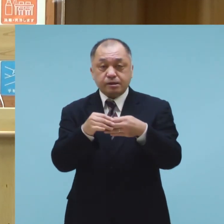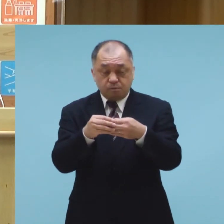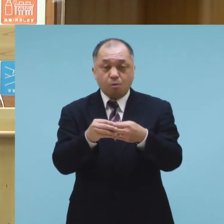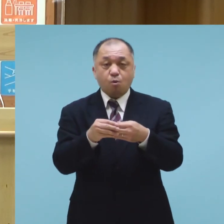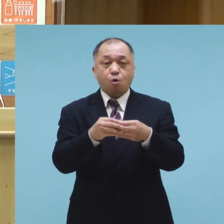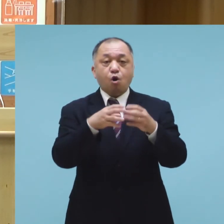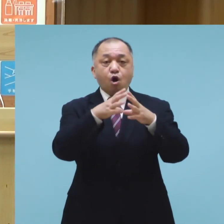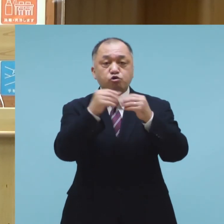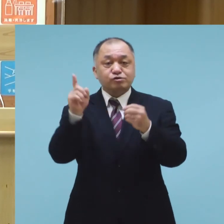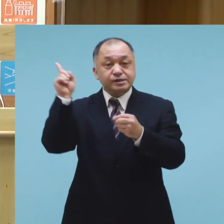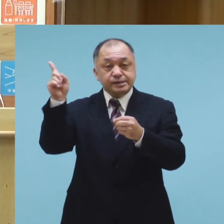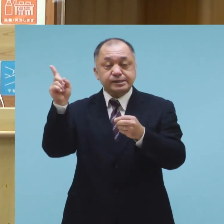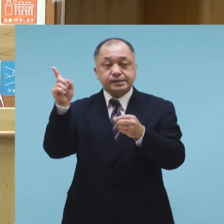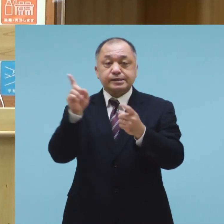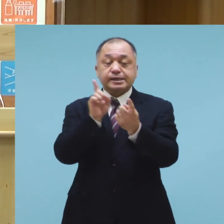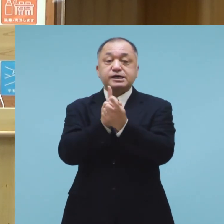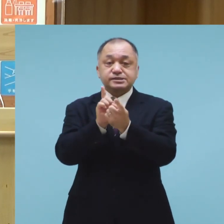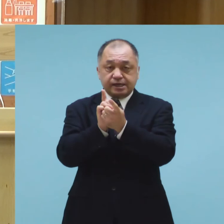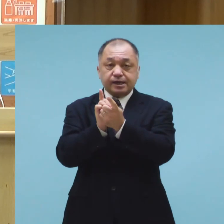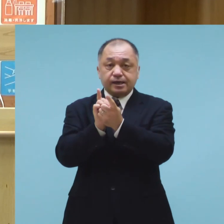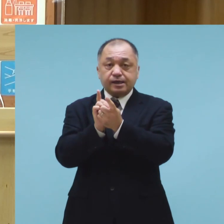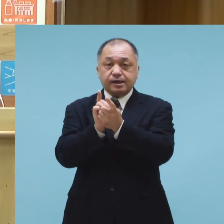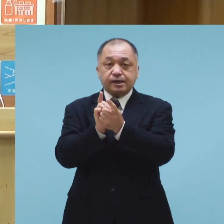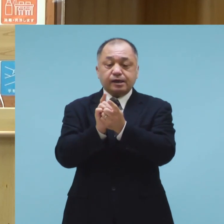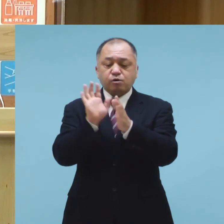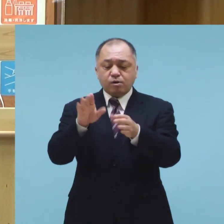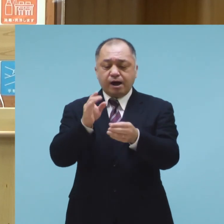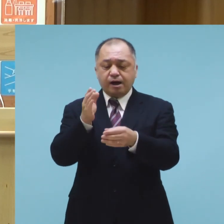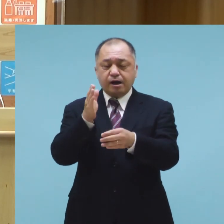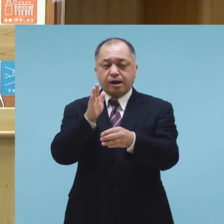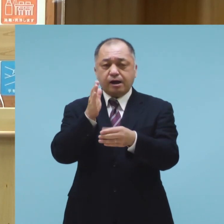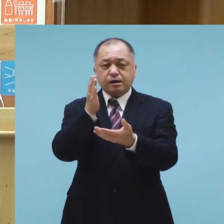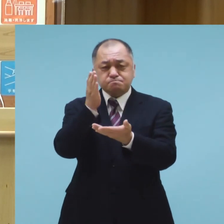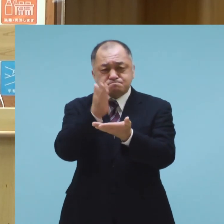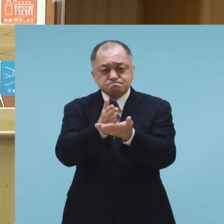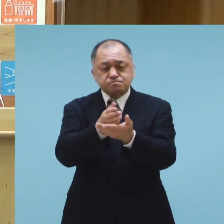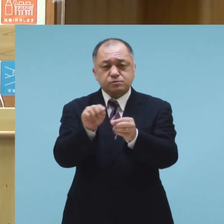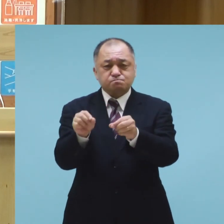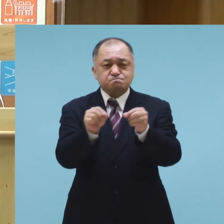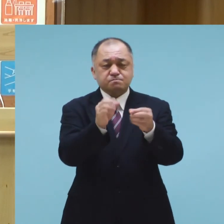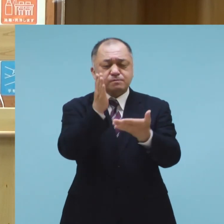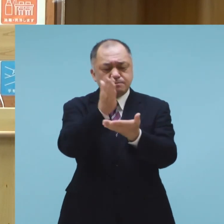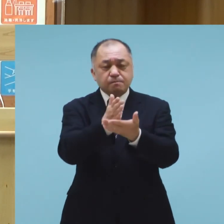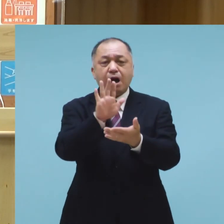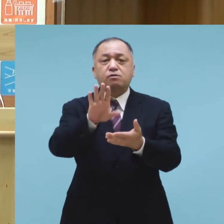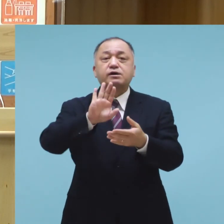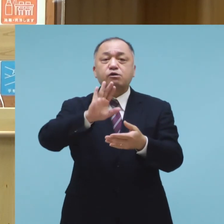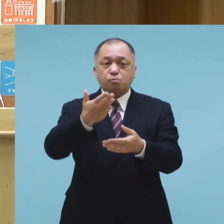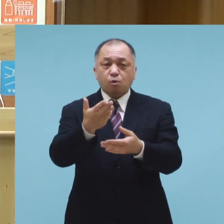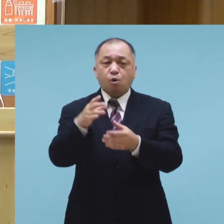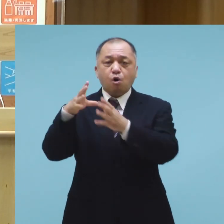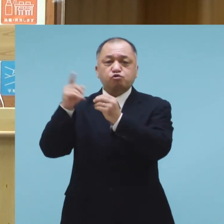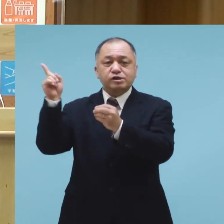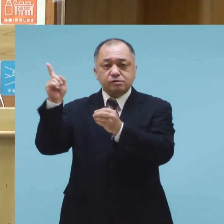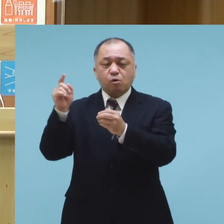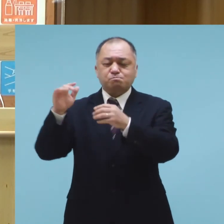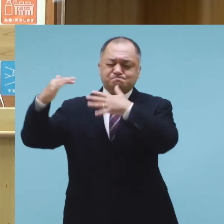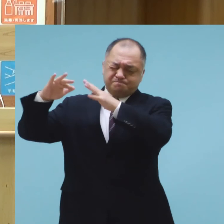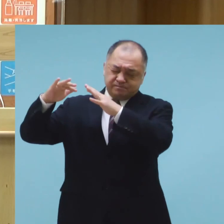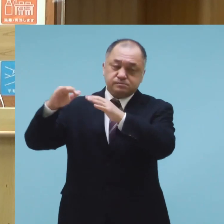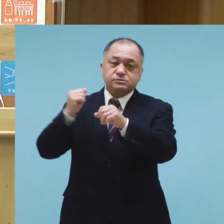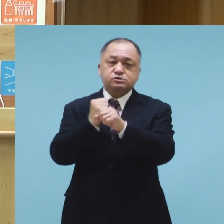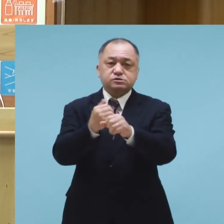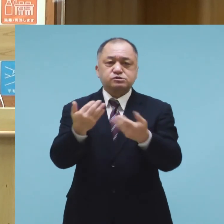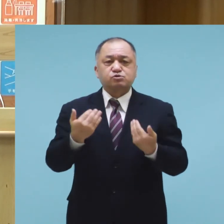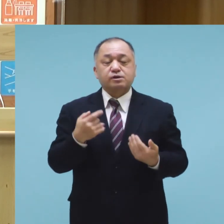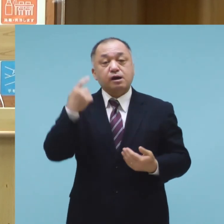して今回の見送りもありますが、しっかりとして国に対して働きかけをしていきたいというふうに考えています。